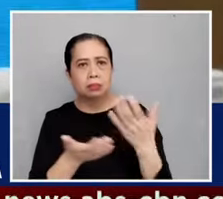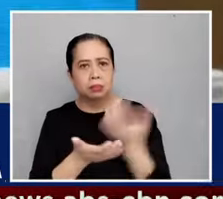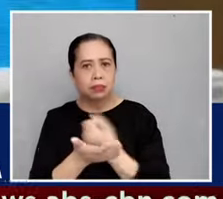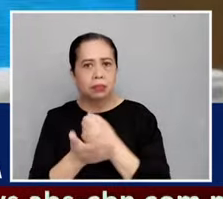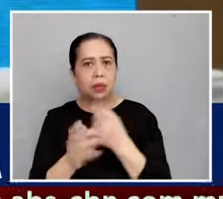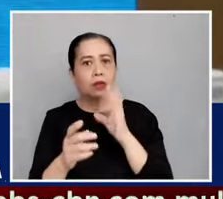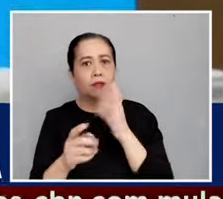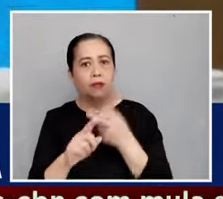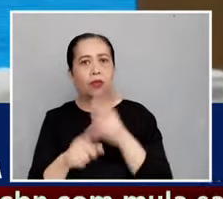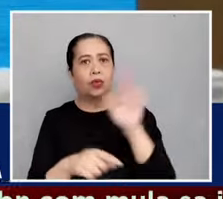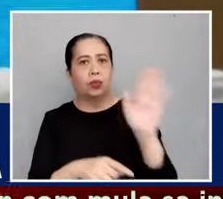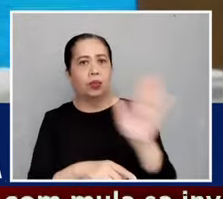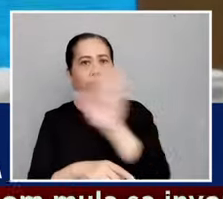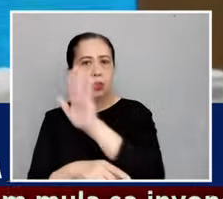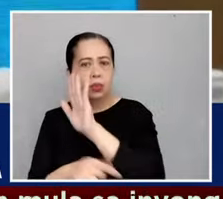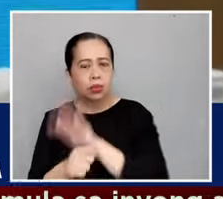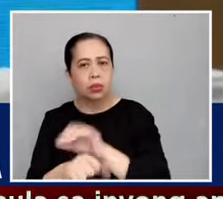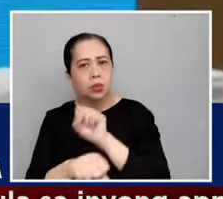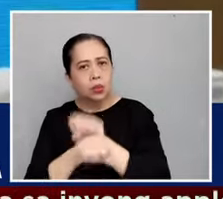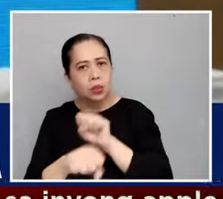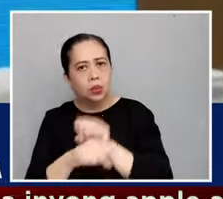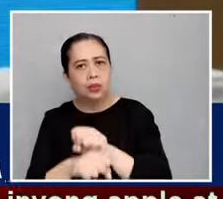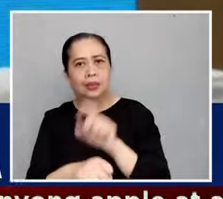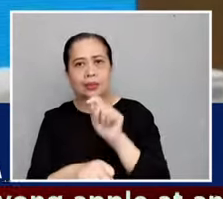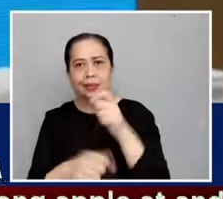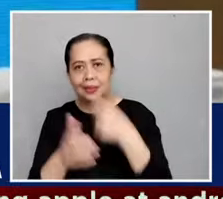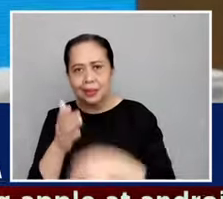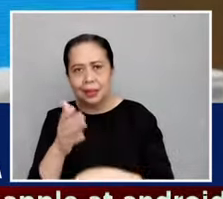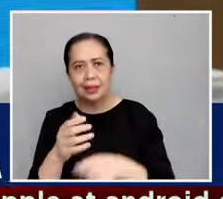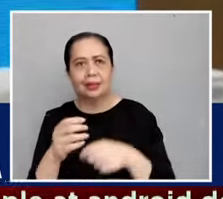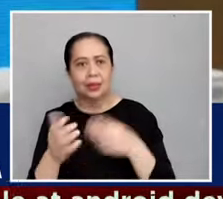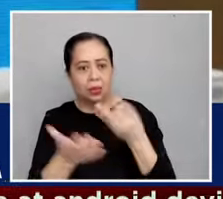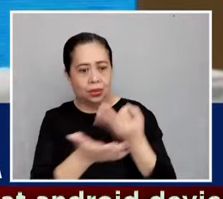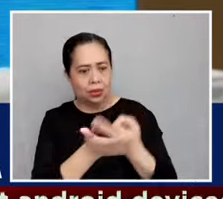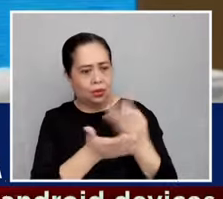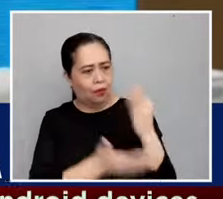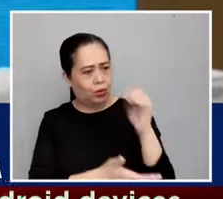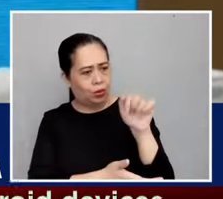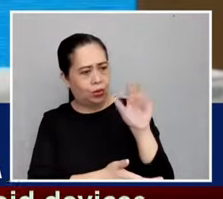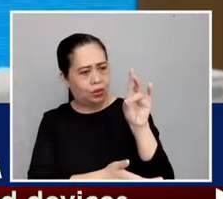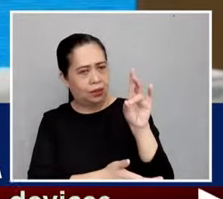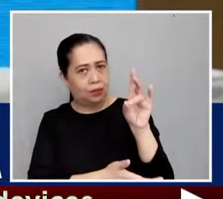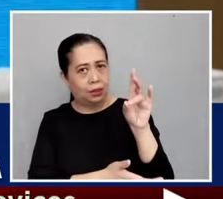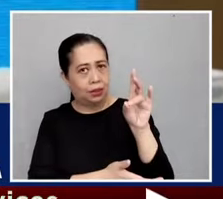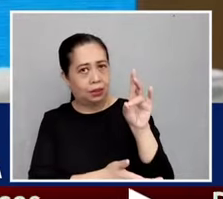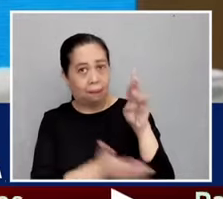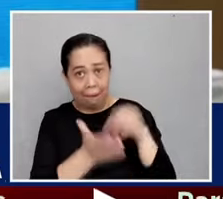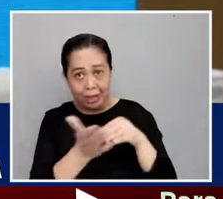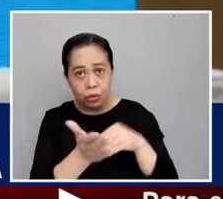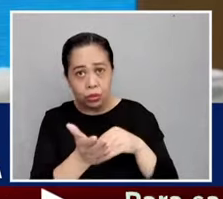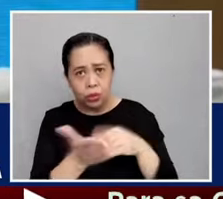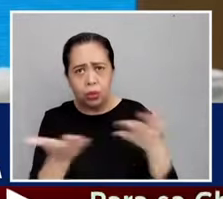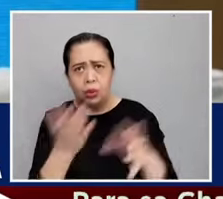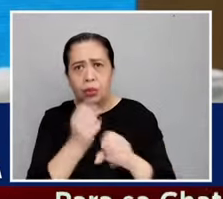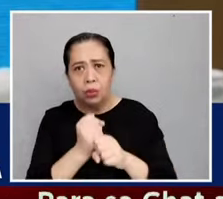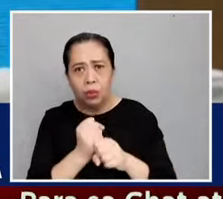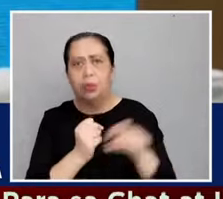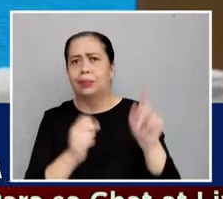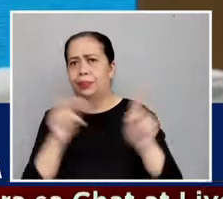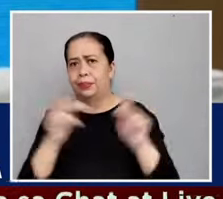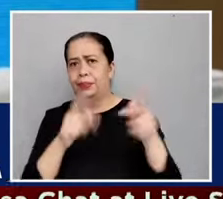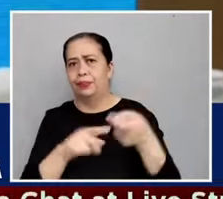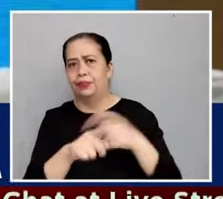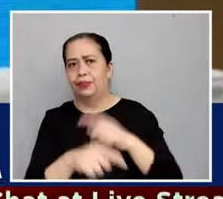sa kanilang pinaghirapang buwis ang 14.7 billion hanggang